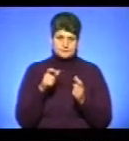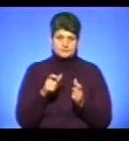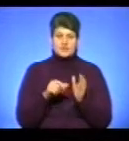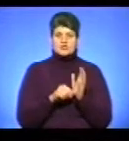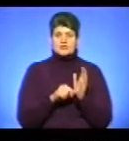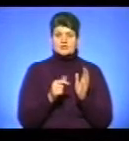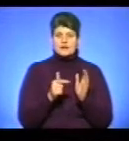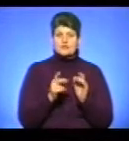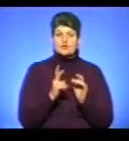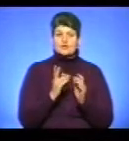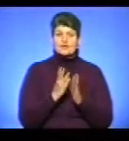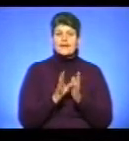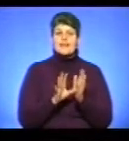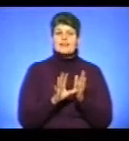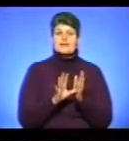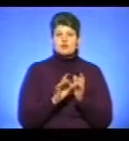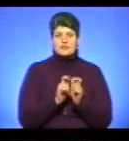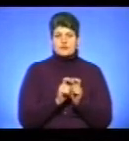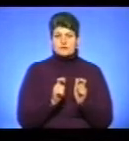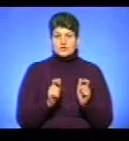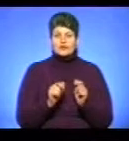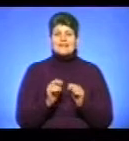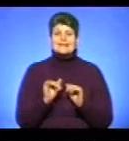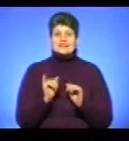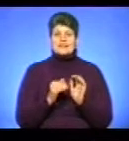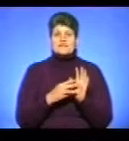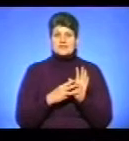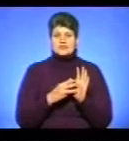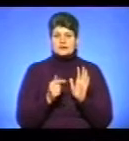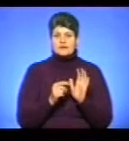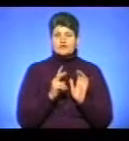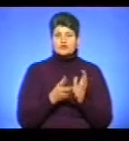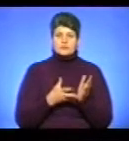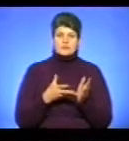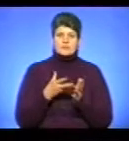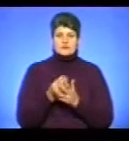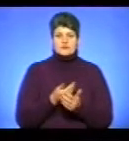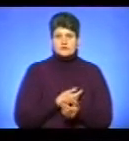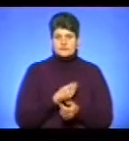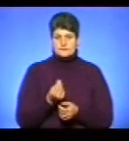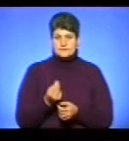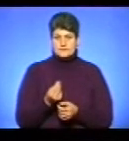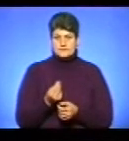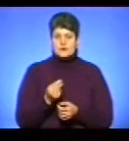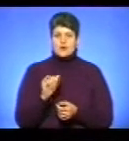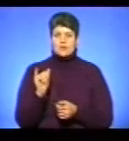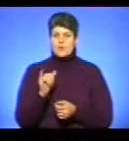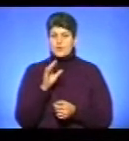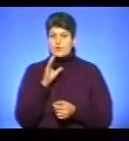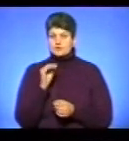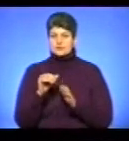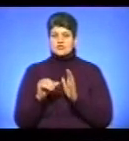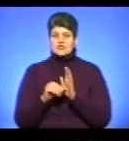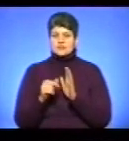6 гривень для тих, у кого електронний квиток. І 8 гривень для тих, хто розраховується готівкою. У маршрутках 6